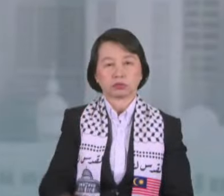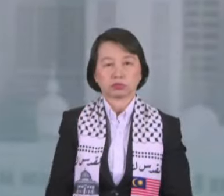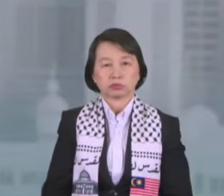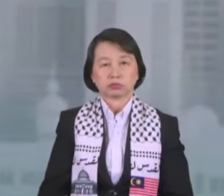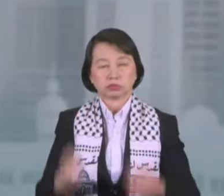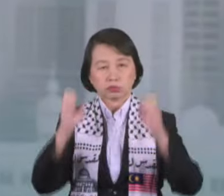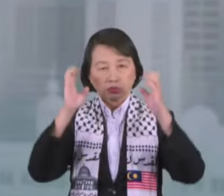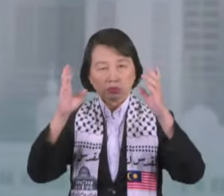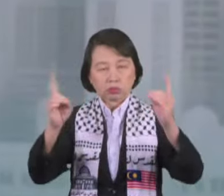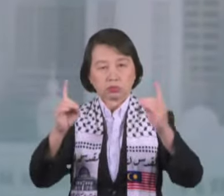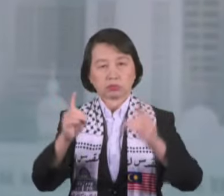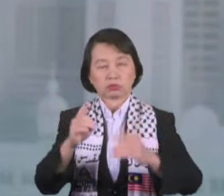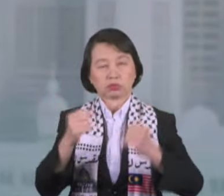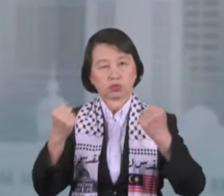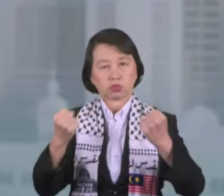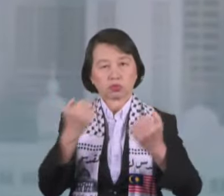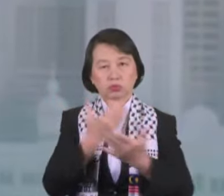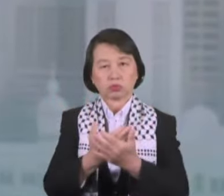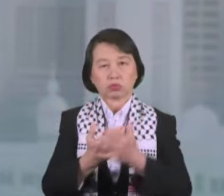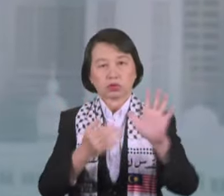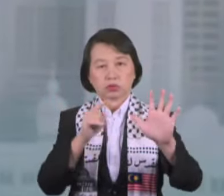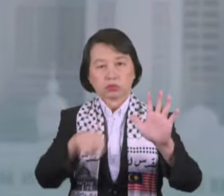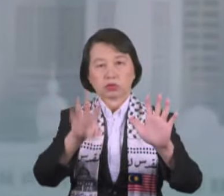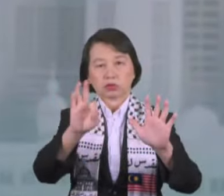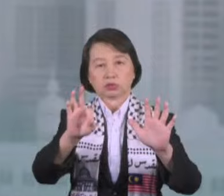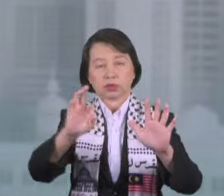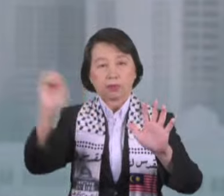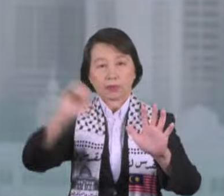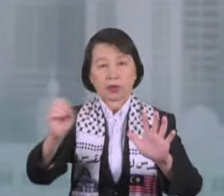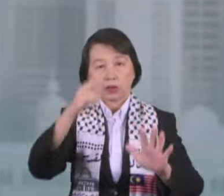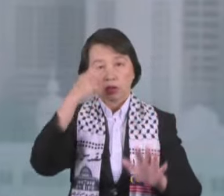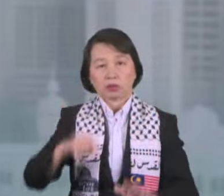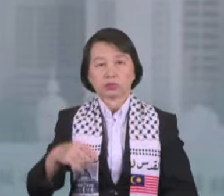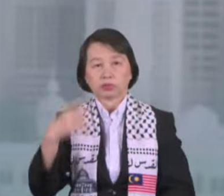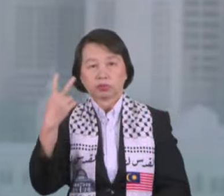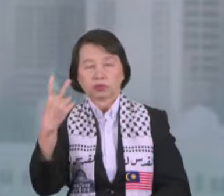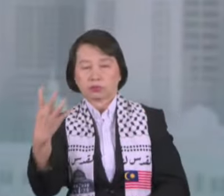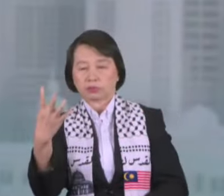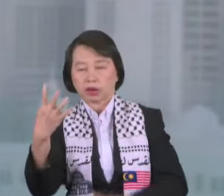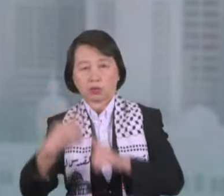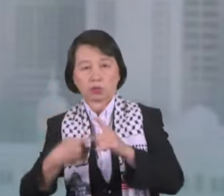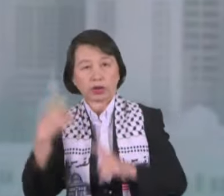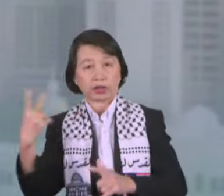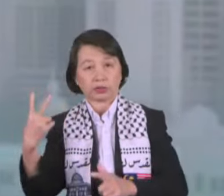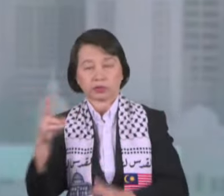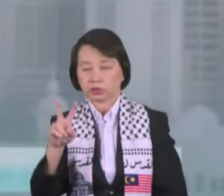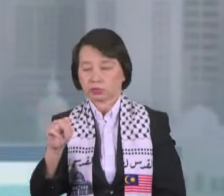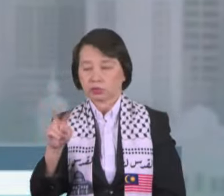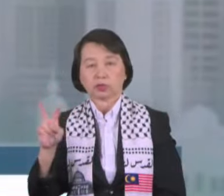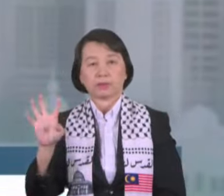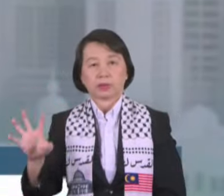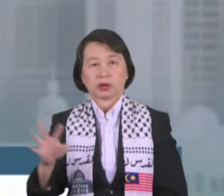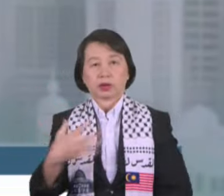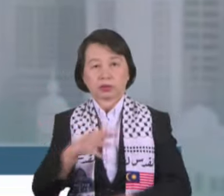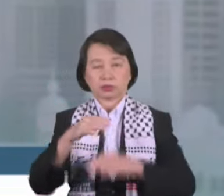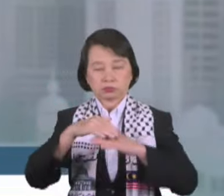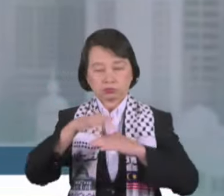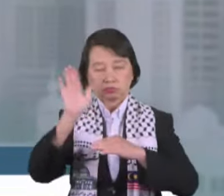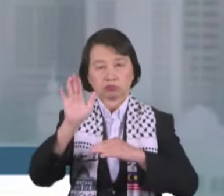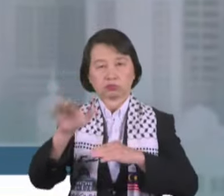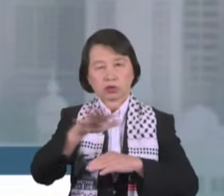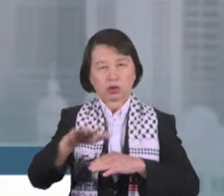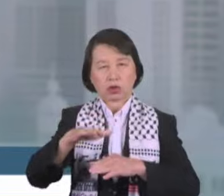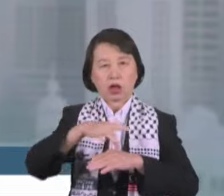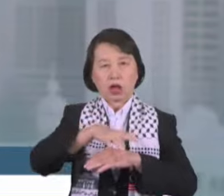Ekonomi Malaysia berkembang kukuh pada kadar 5.9% bagi suku kedua 2024 sekaligus melepasi anggaran